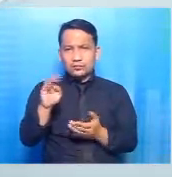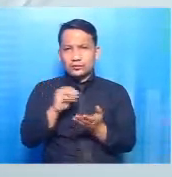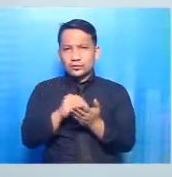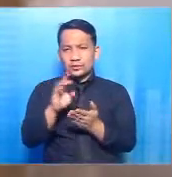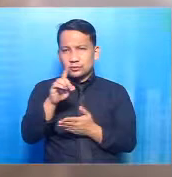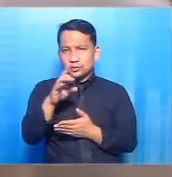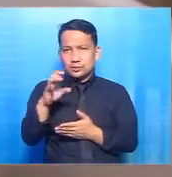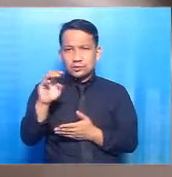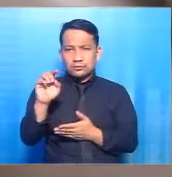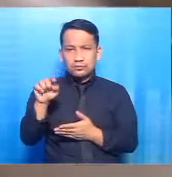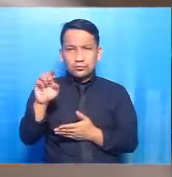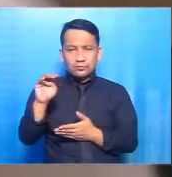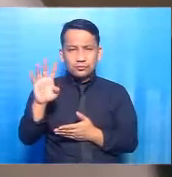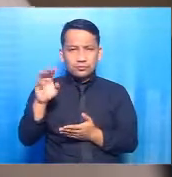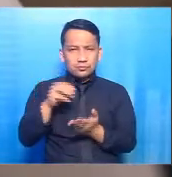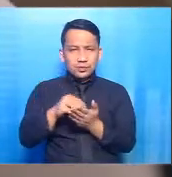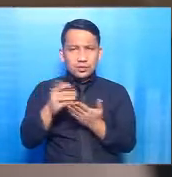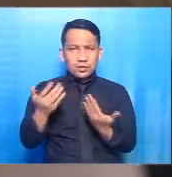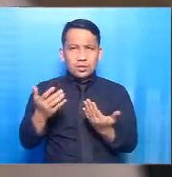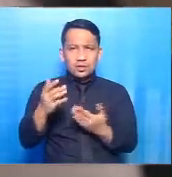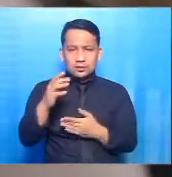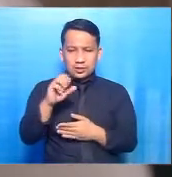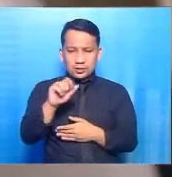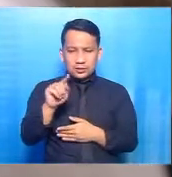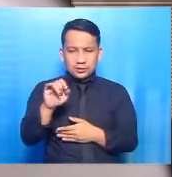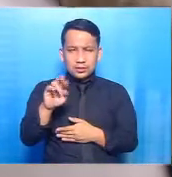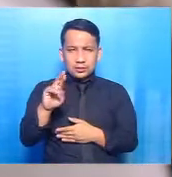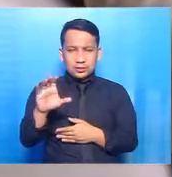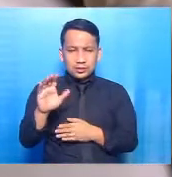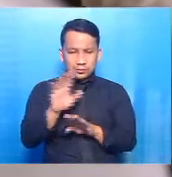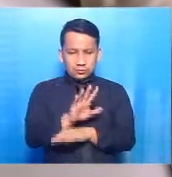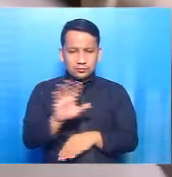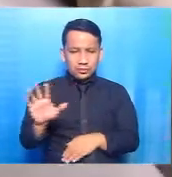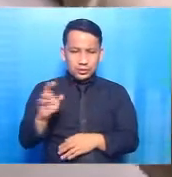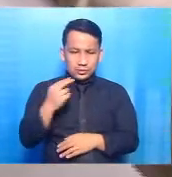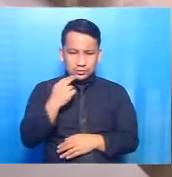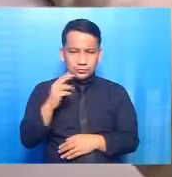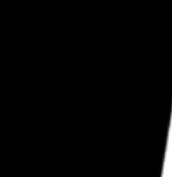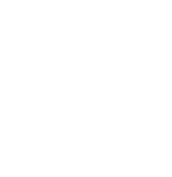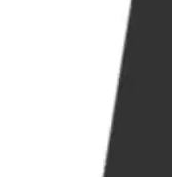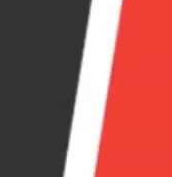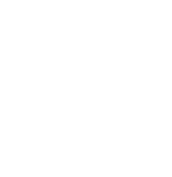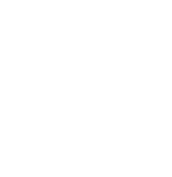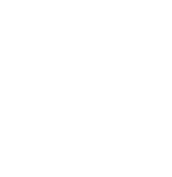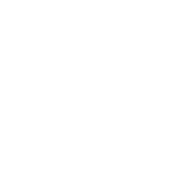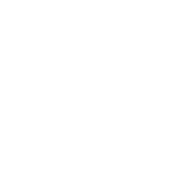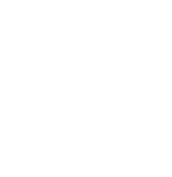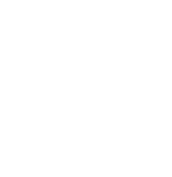facility. Nagbabalita mula sa Frontline, Greg Gregorio, News 5.